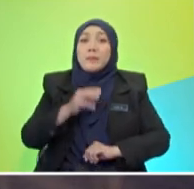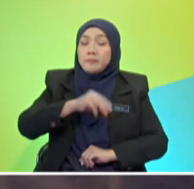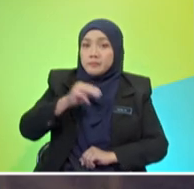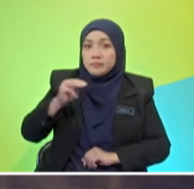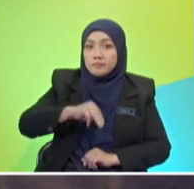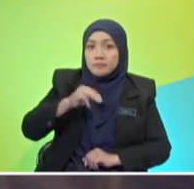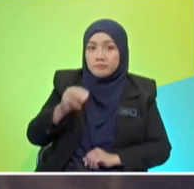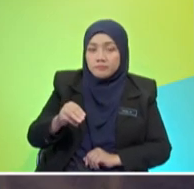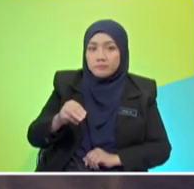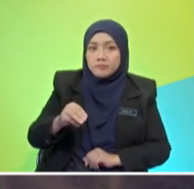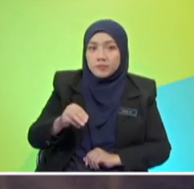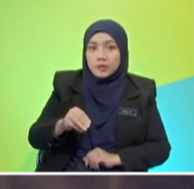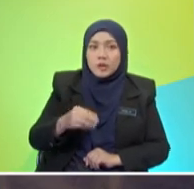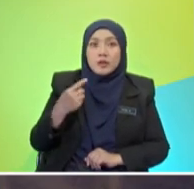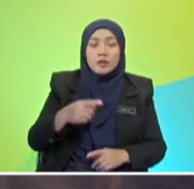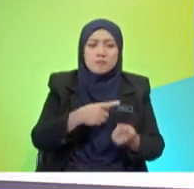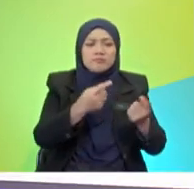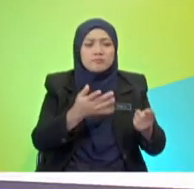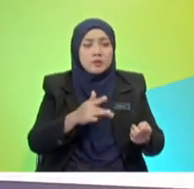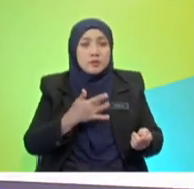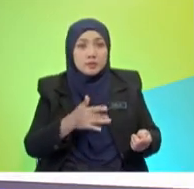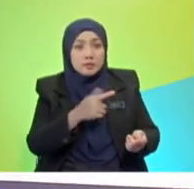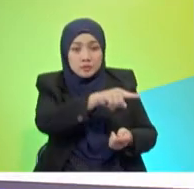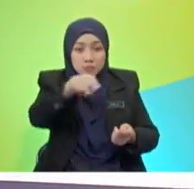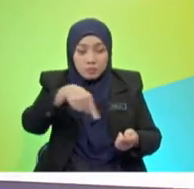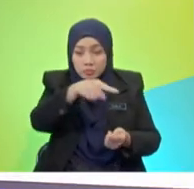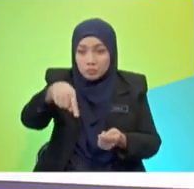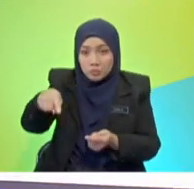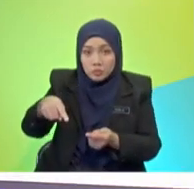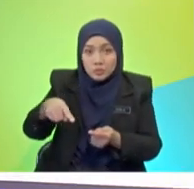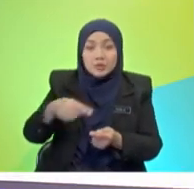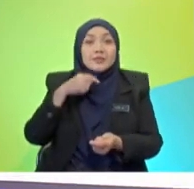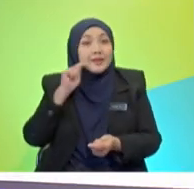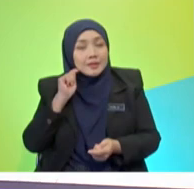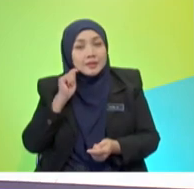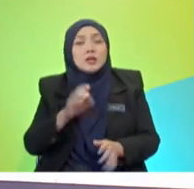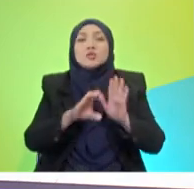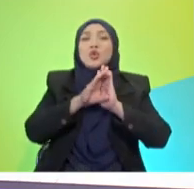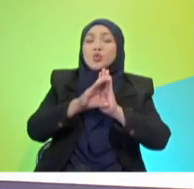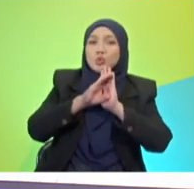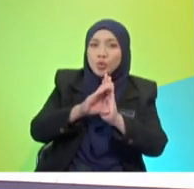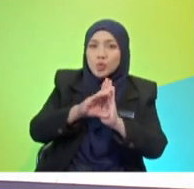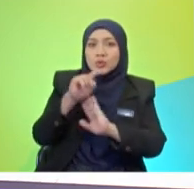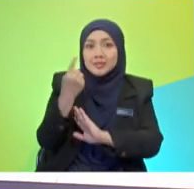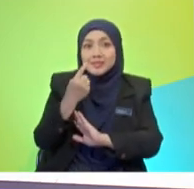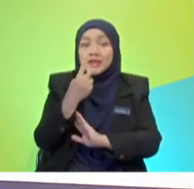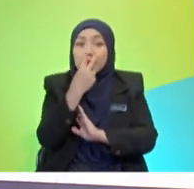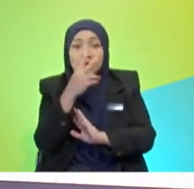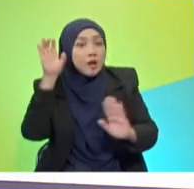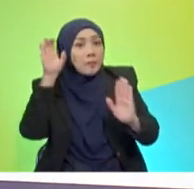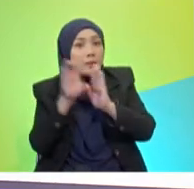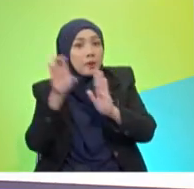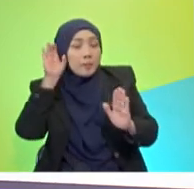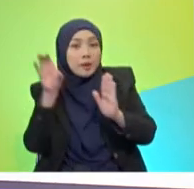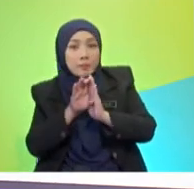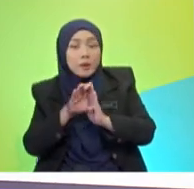yang situasi-situasi yang cikgu tunjukkan bersama Sean adalah contoh situasi yang melibatkan